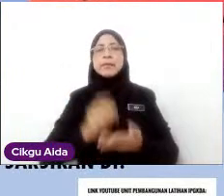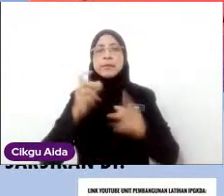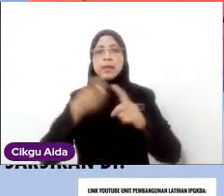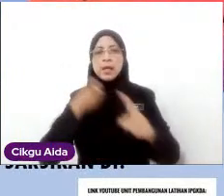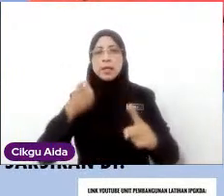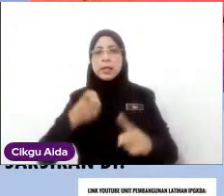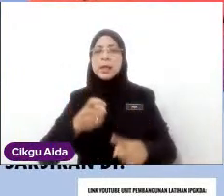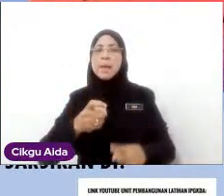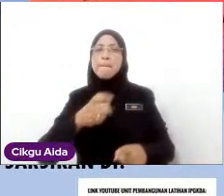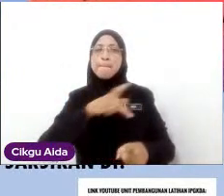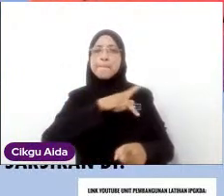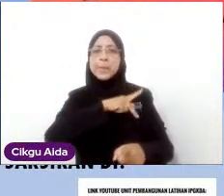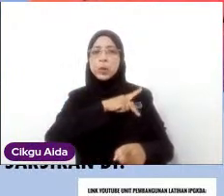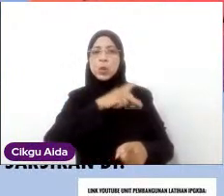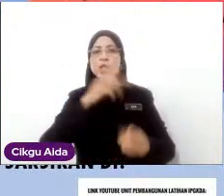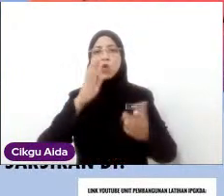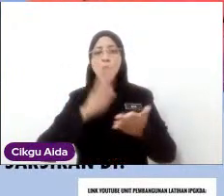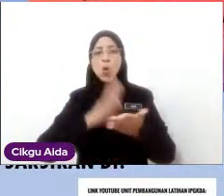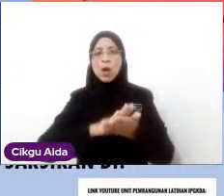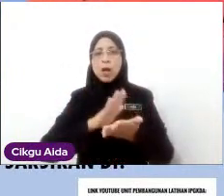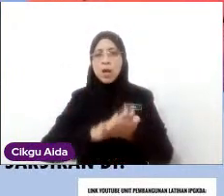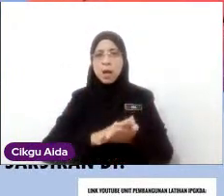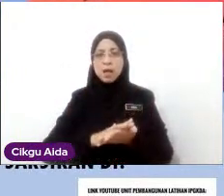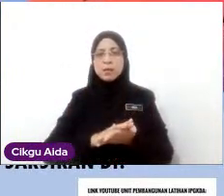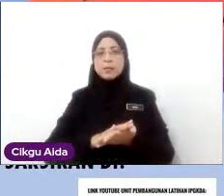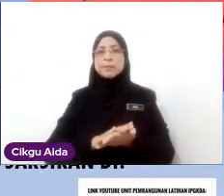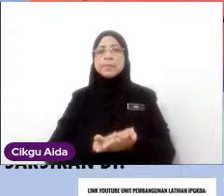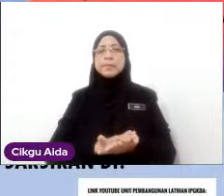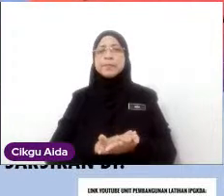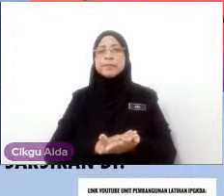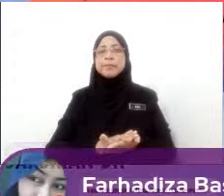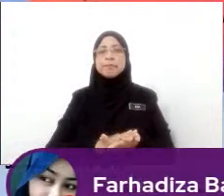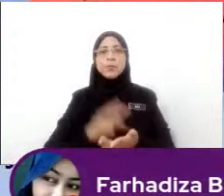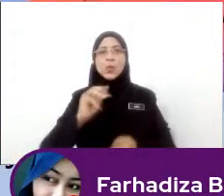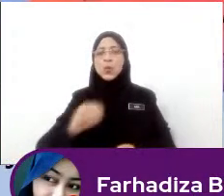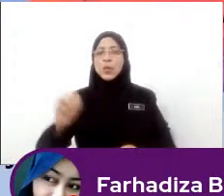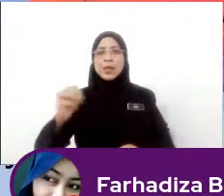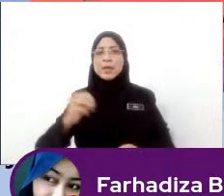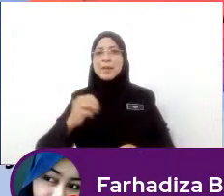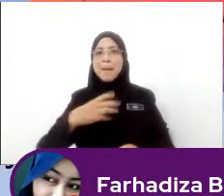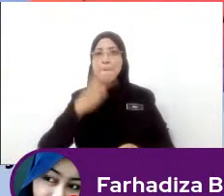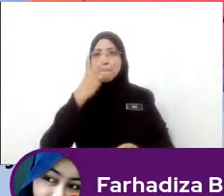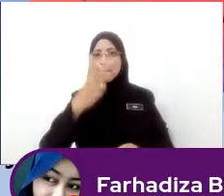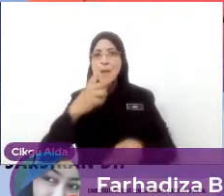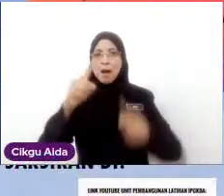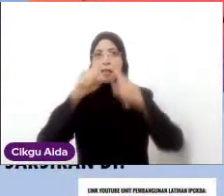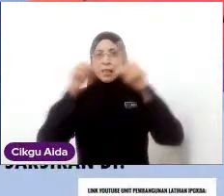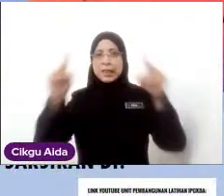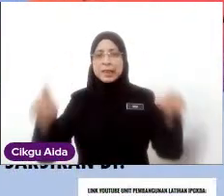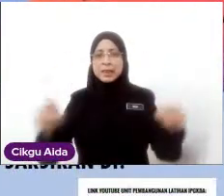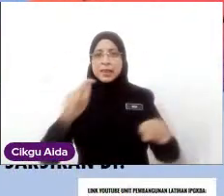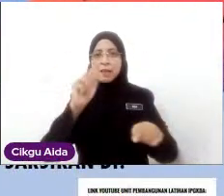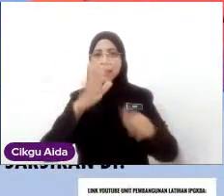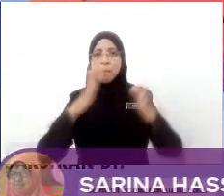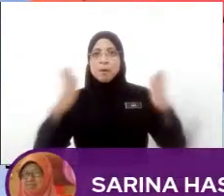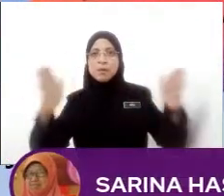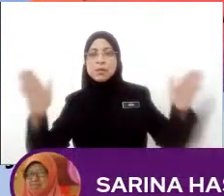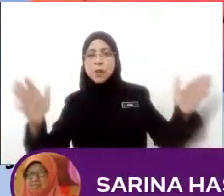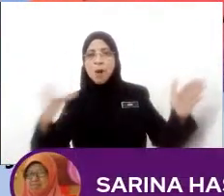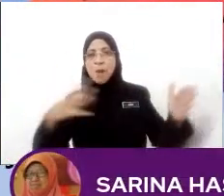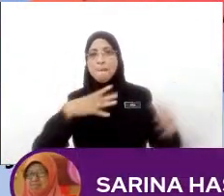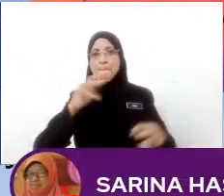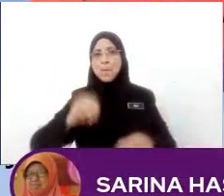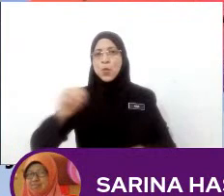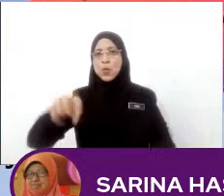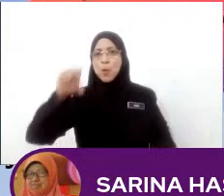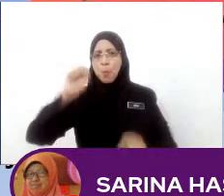bilik matematik. Okey. So jadi murid ni lagi lah excited, TV yang lagi besar yang boleh conteng terus dekat atas TV, dan TV ni pun